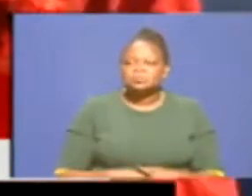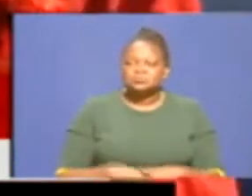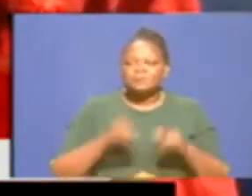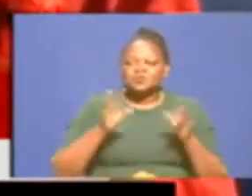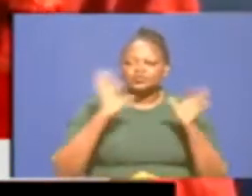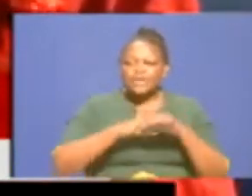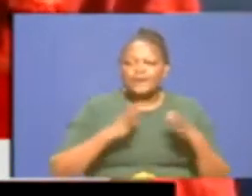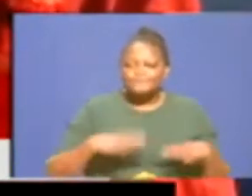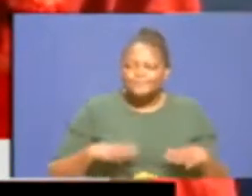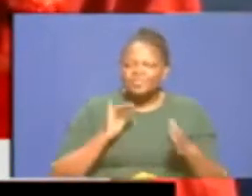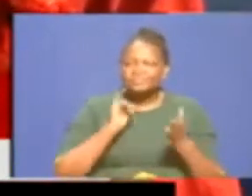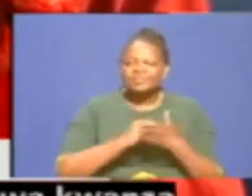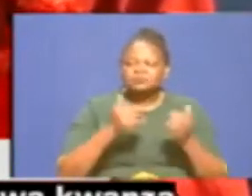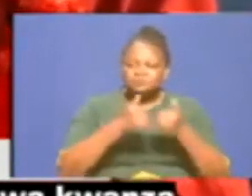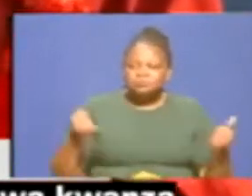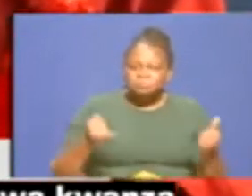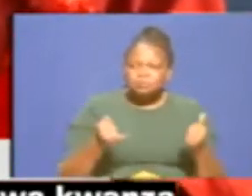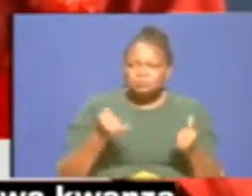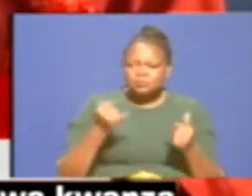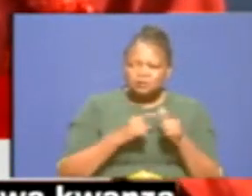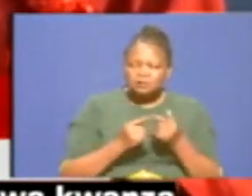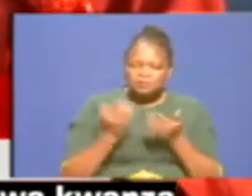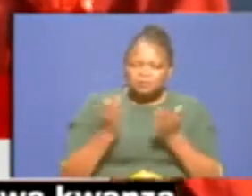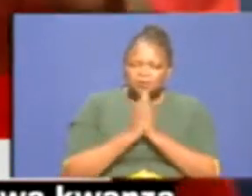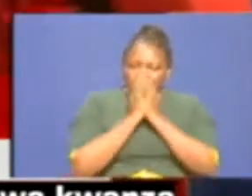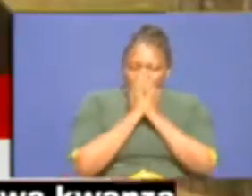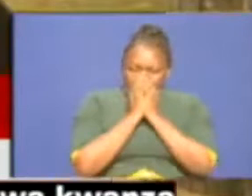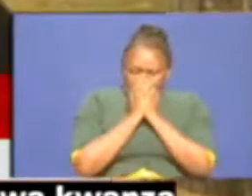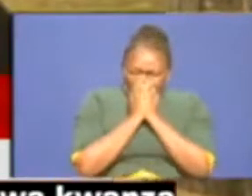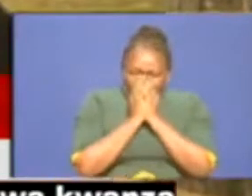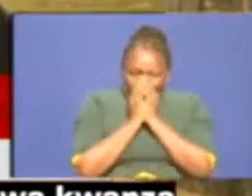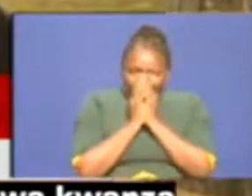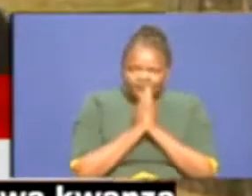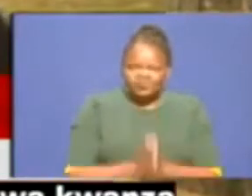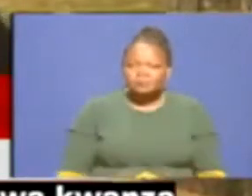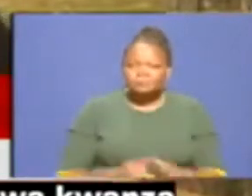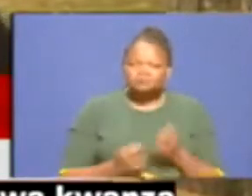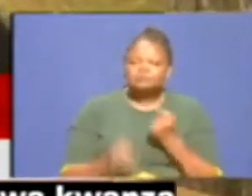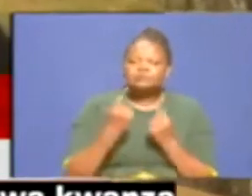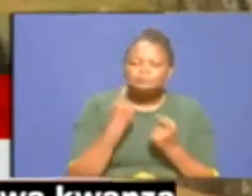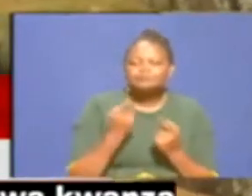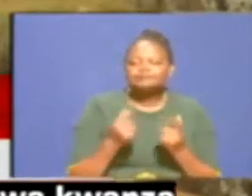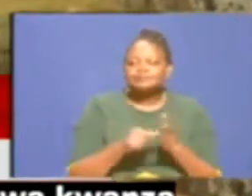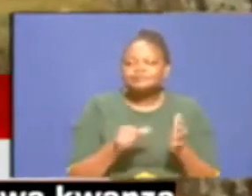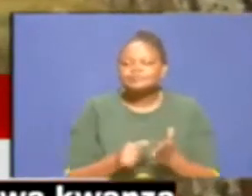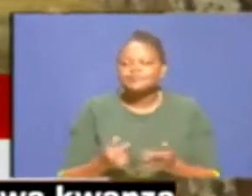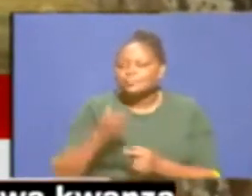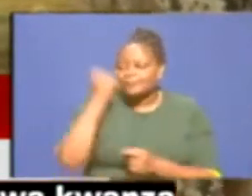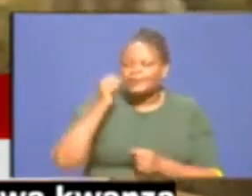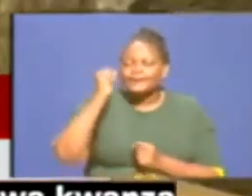na kuzua taharuki miongoni mwao kwa minajili ya malengo yao ya kisiasa. Mimi nikiona wa Kenya wako